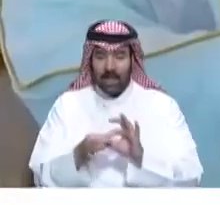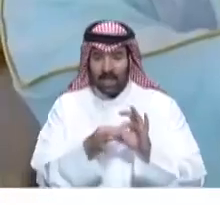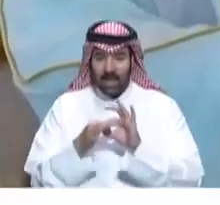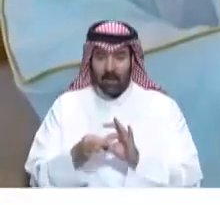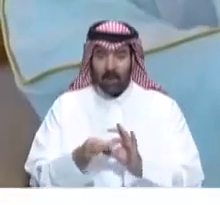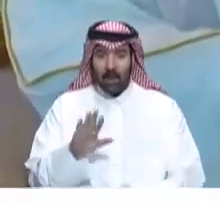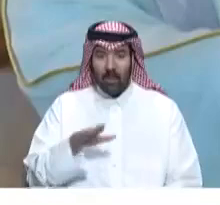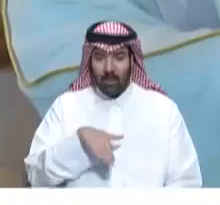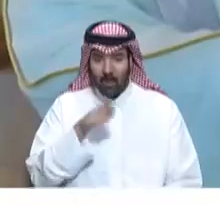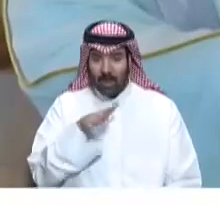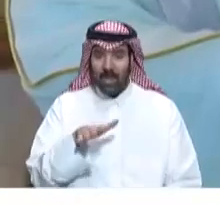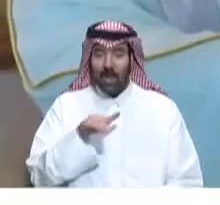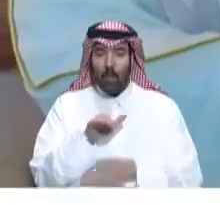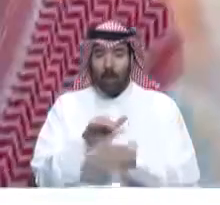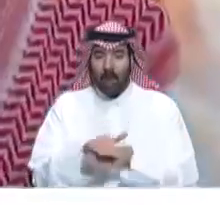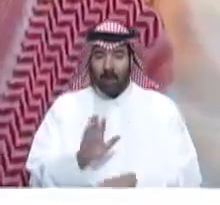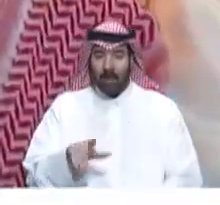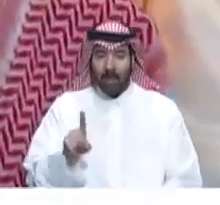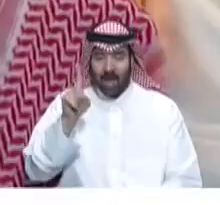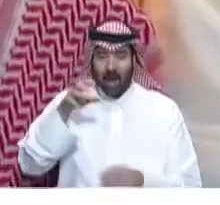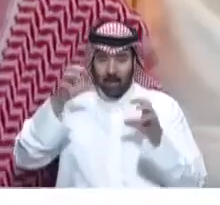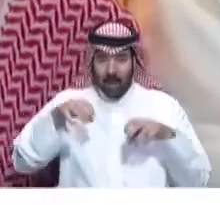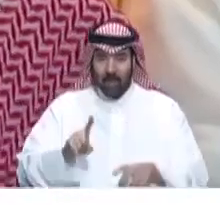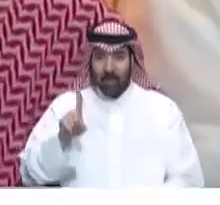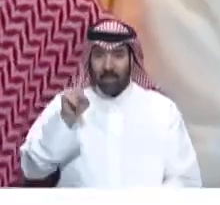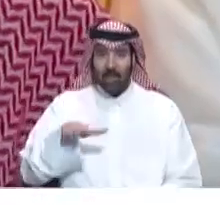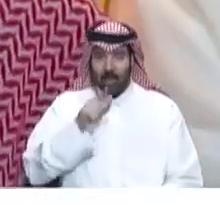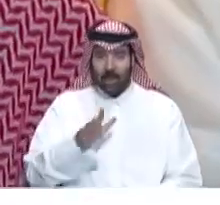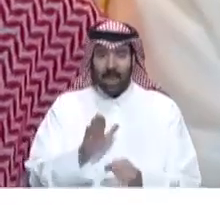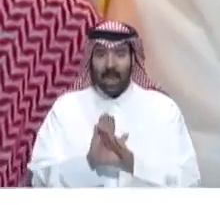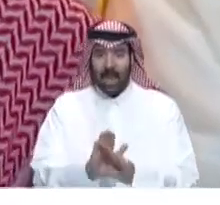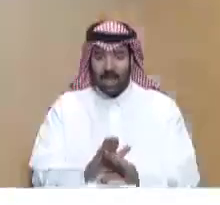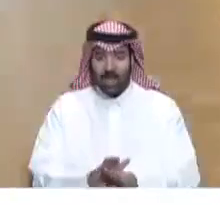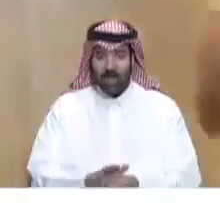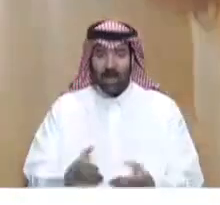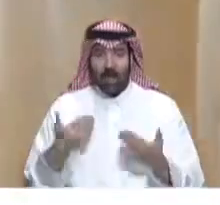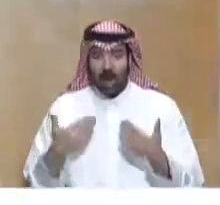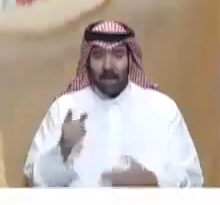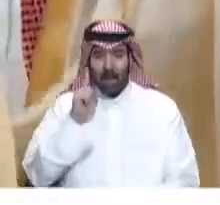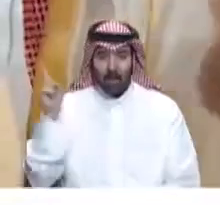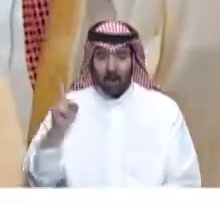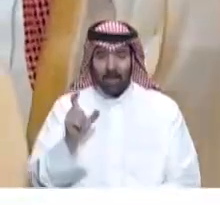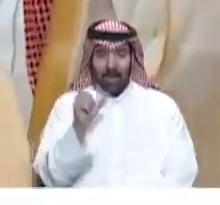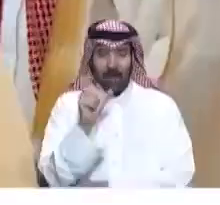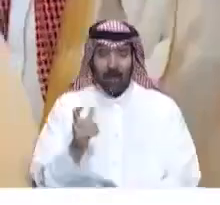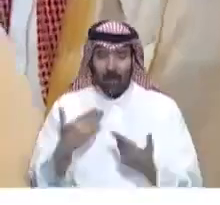أكد خطيب المسجد الحرام أن الله من على هذه البلاد بنعمة خدمة الحرمين الشريفين